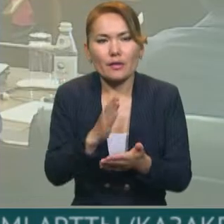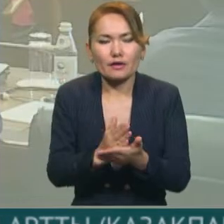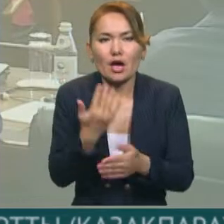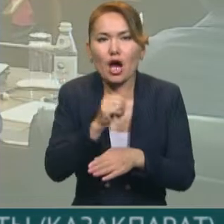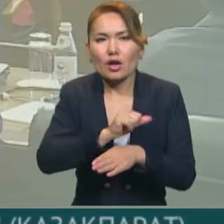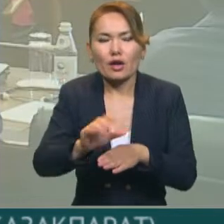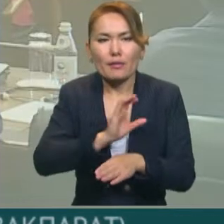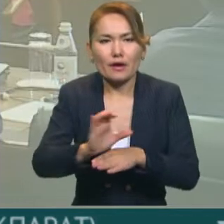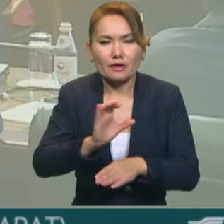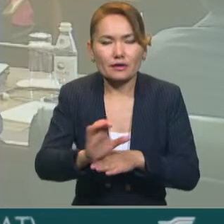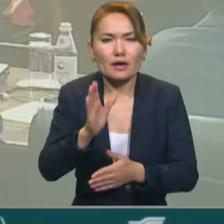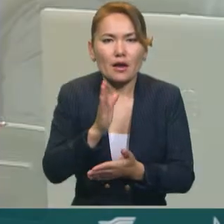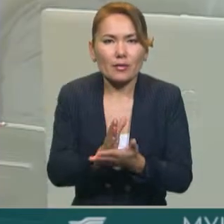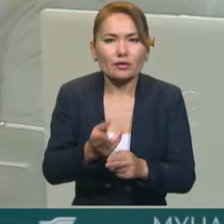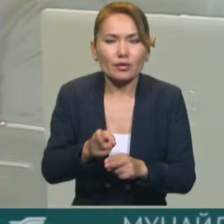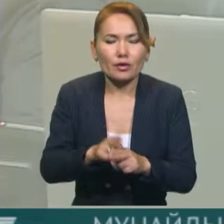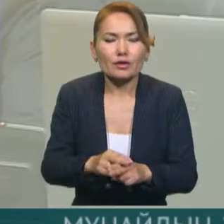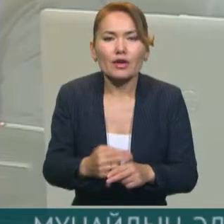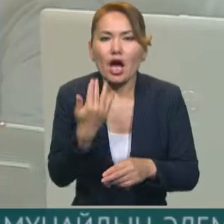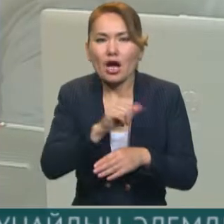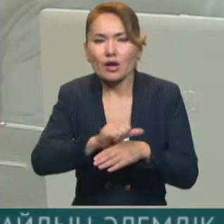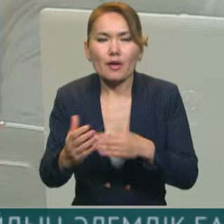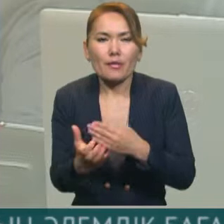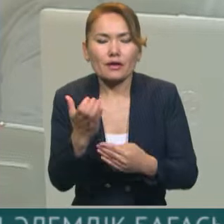көлемі 21,8%-ға, ал импорт